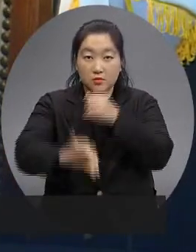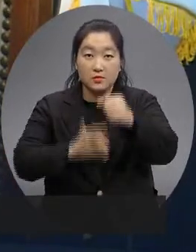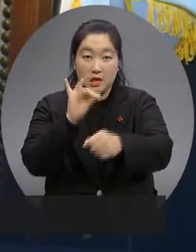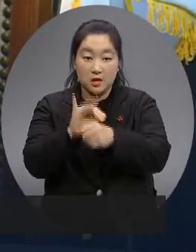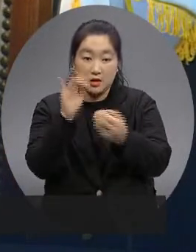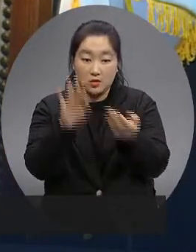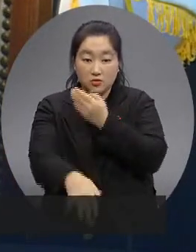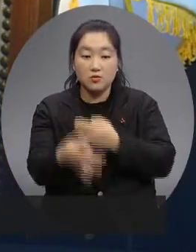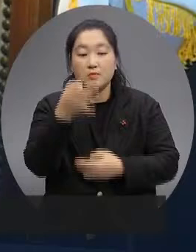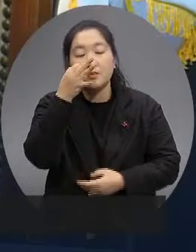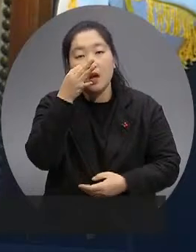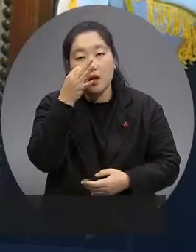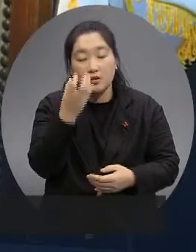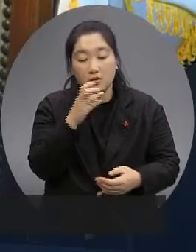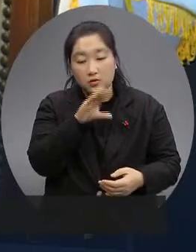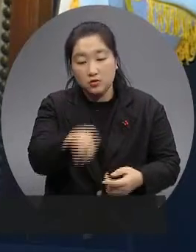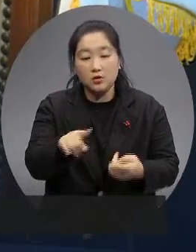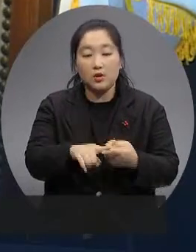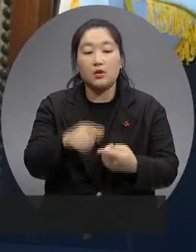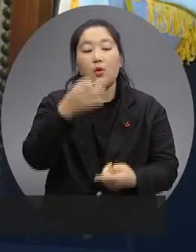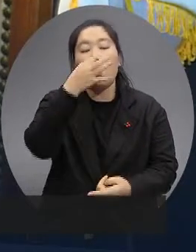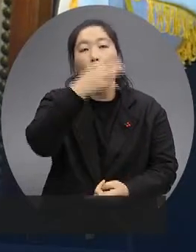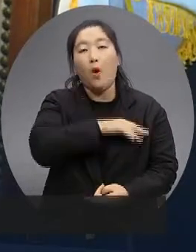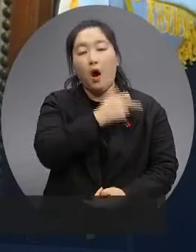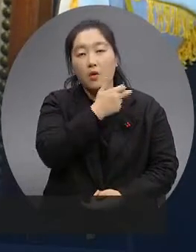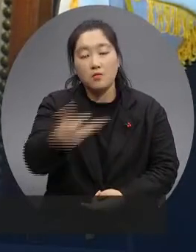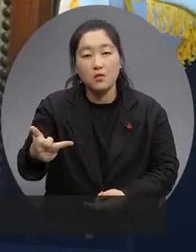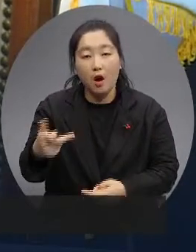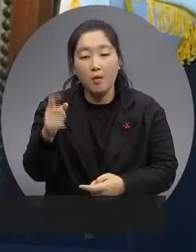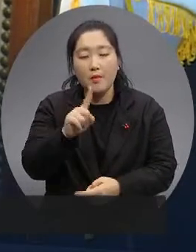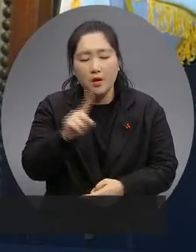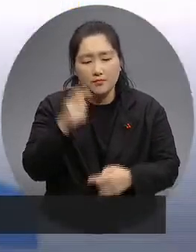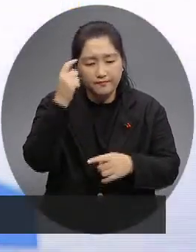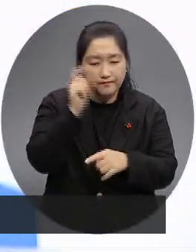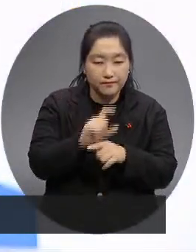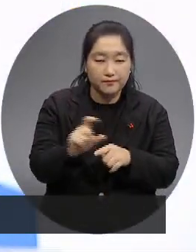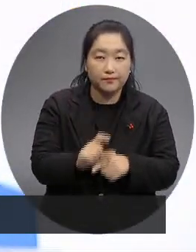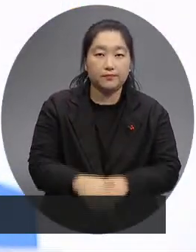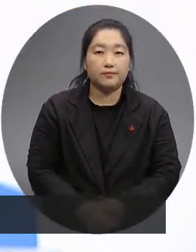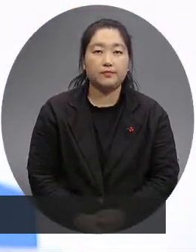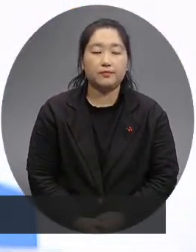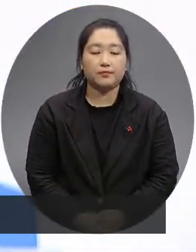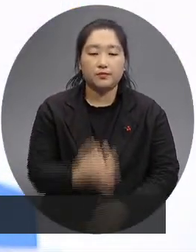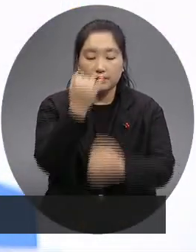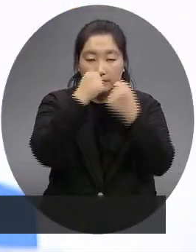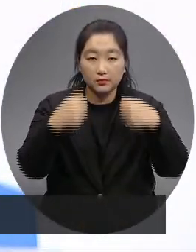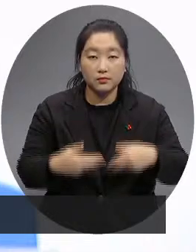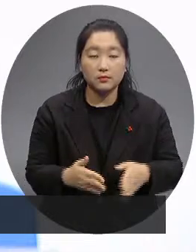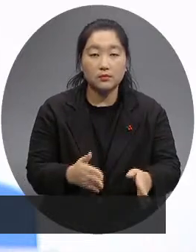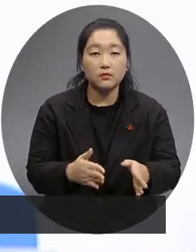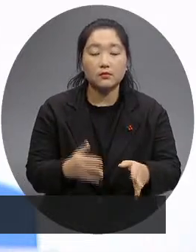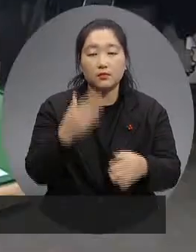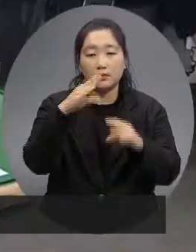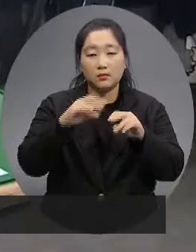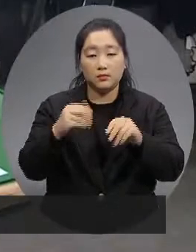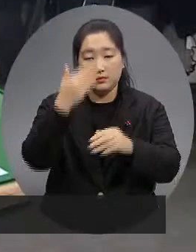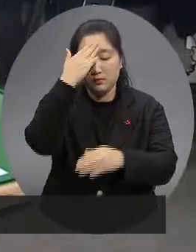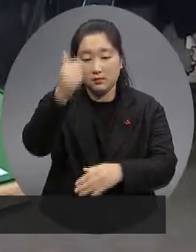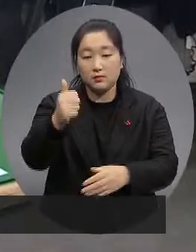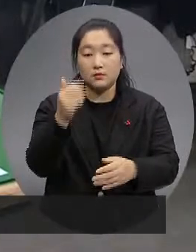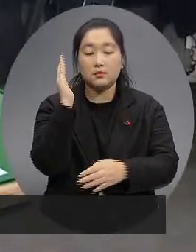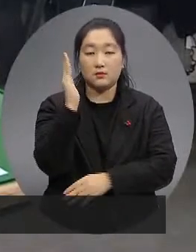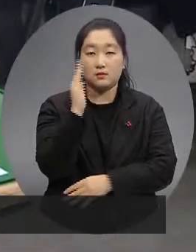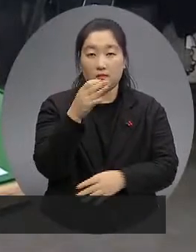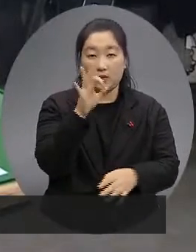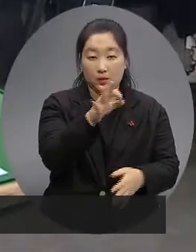우리가 투자한 것에 대해서 큰 효과를 낳을 수 있는 방향으로. 충북도는 장관의 이 발언이 비용은